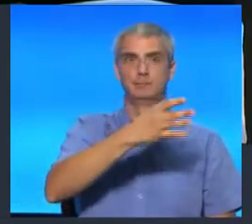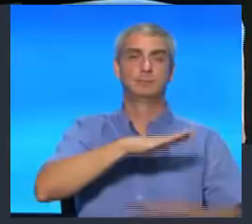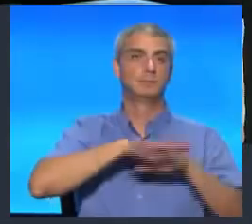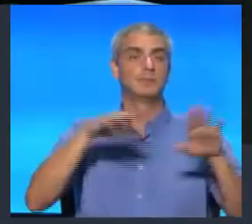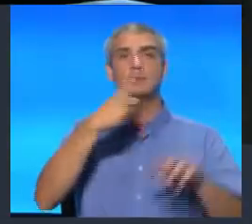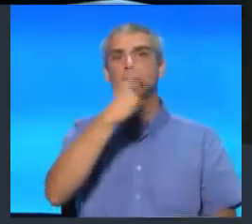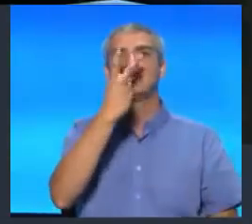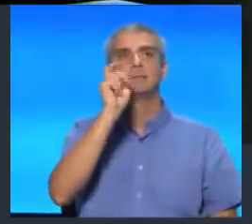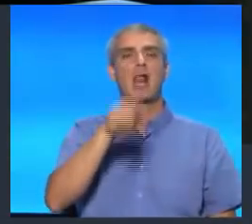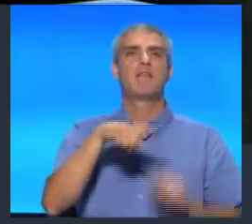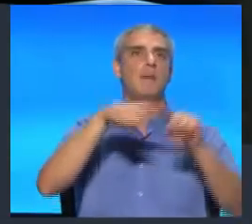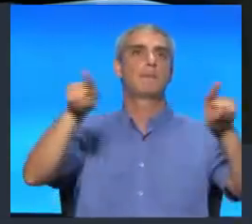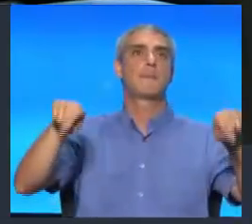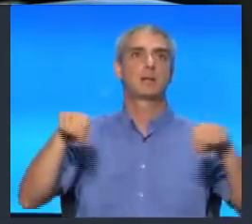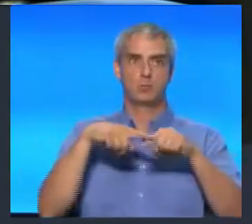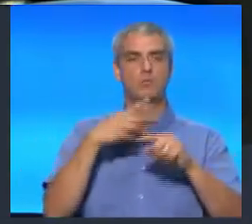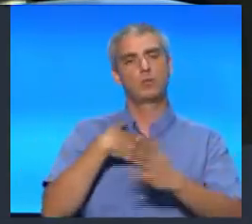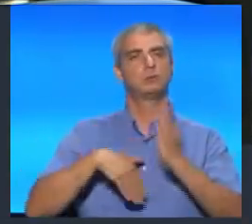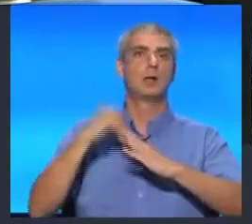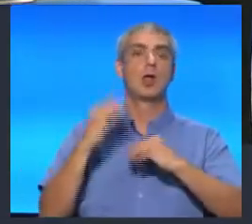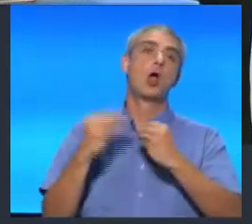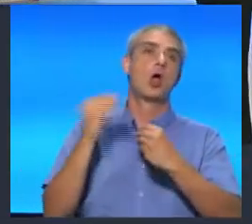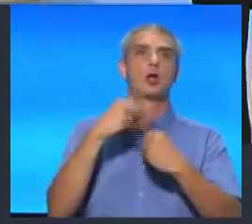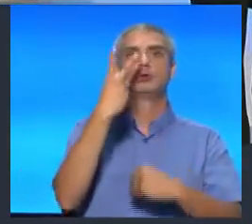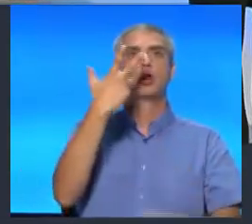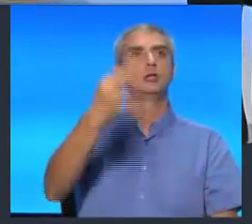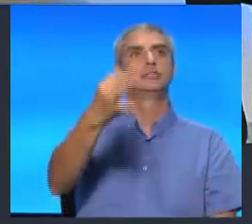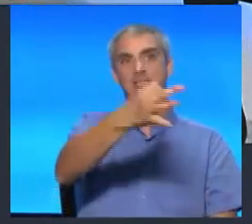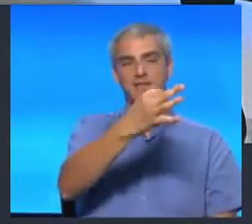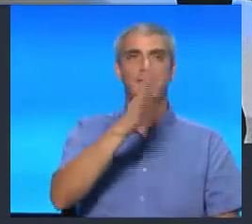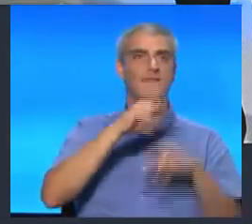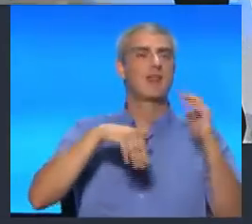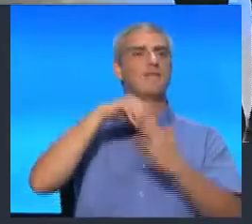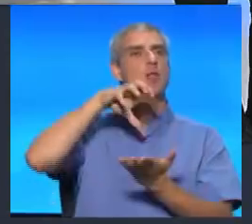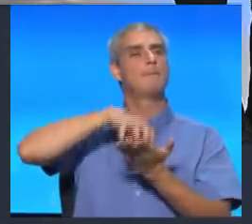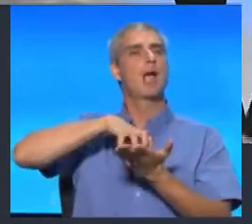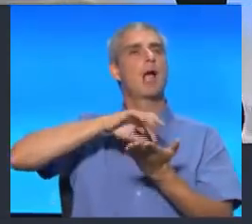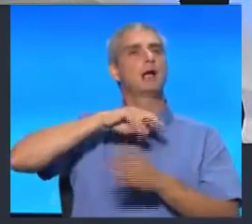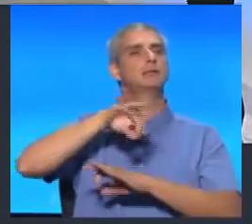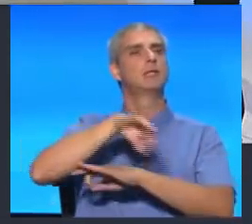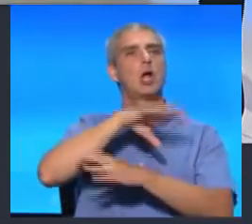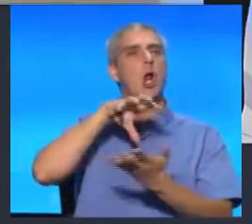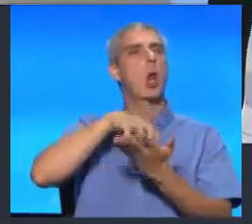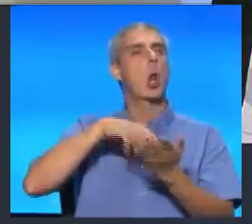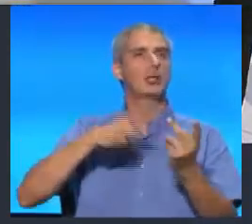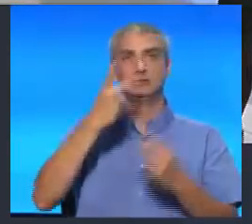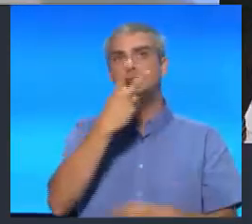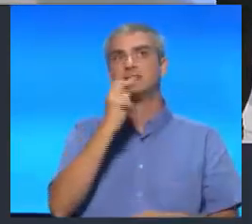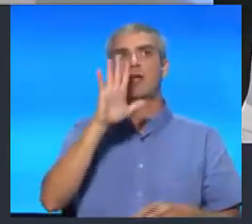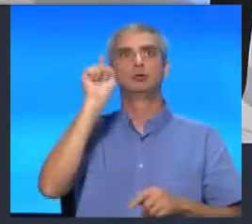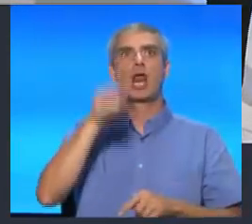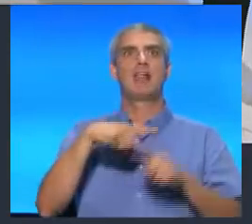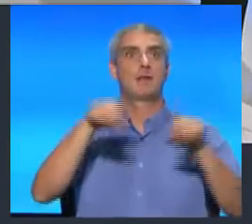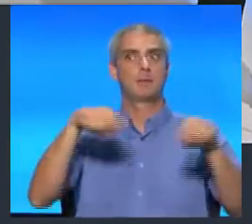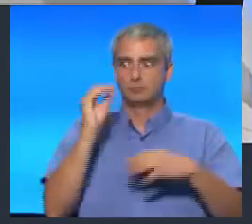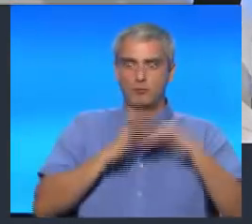120 אלף מטר מרובע, והוא מתכנן לפתוח עוד 3 סניפים ולבנות מרכז לוגיסטי בשטח של 25 אלף מטר. בשביל לבנות